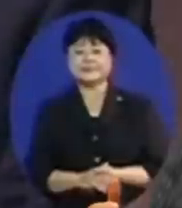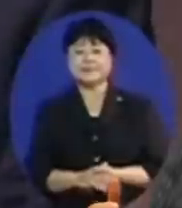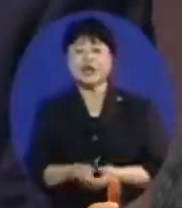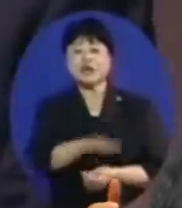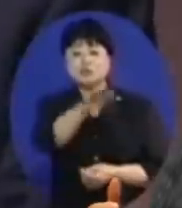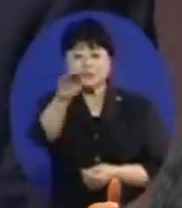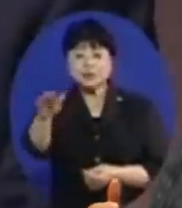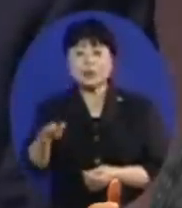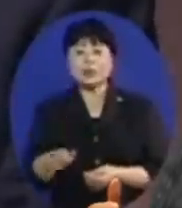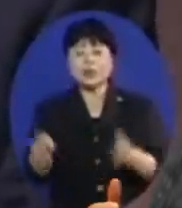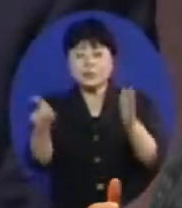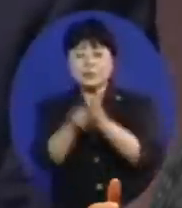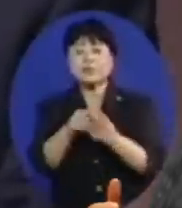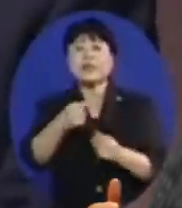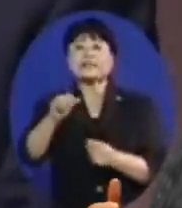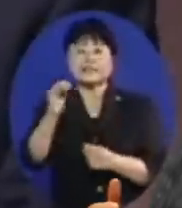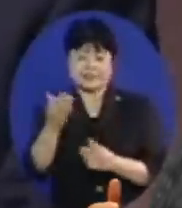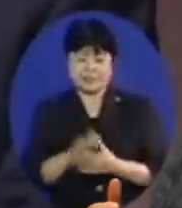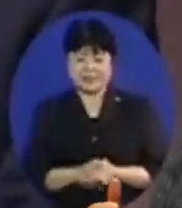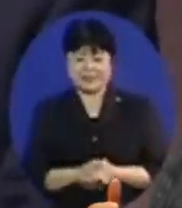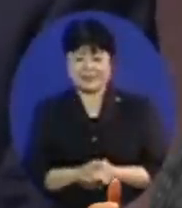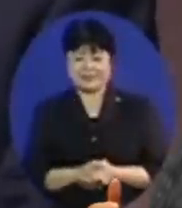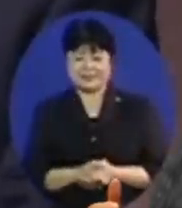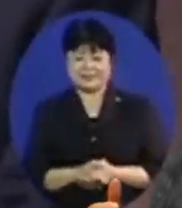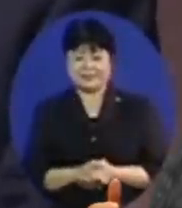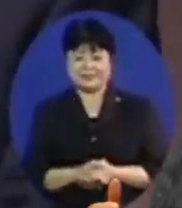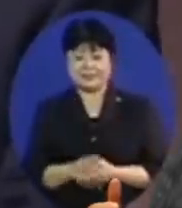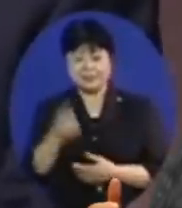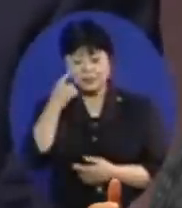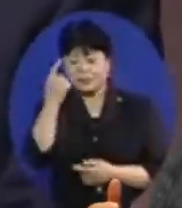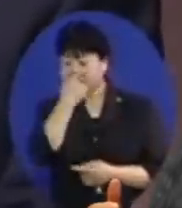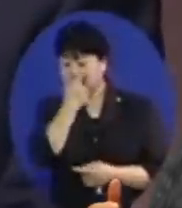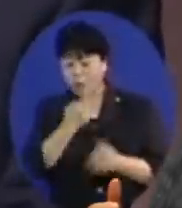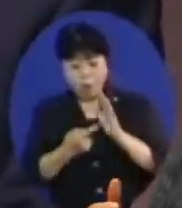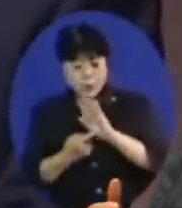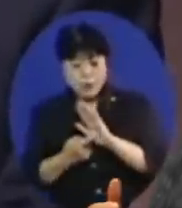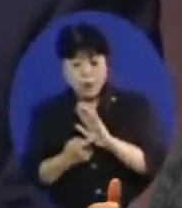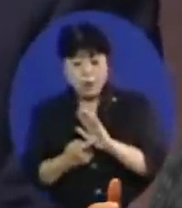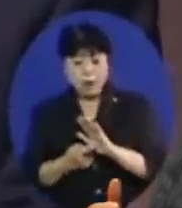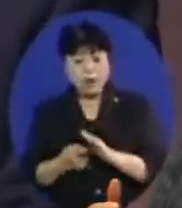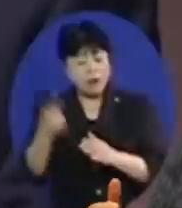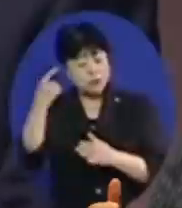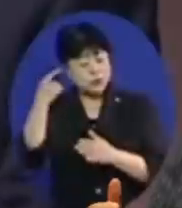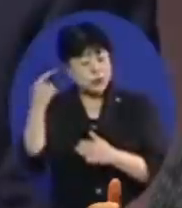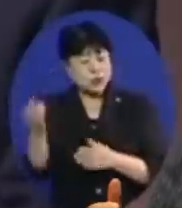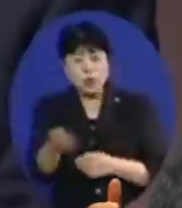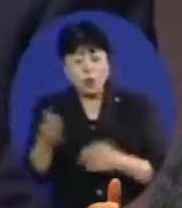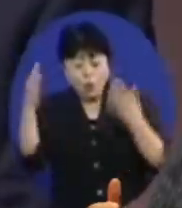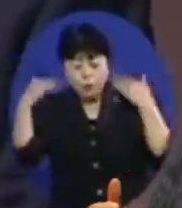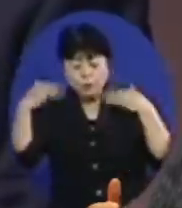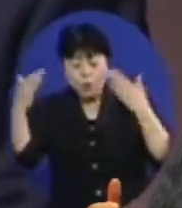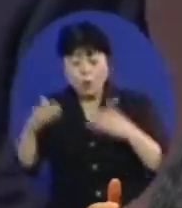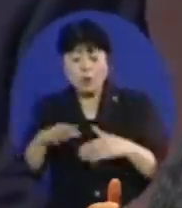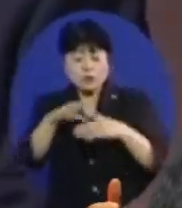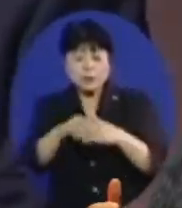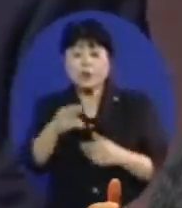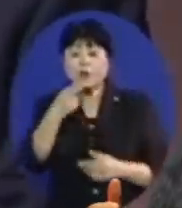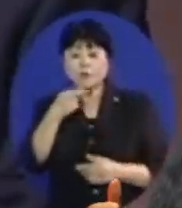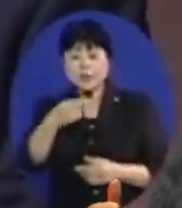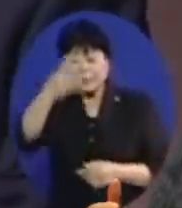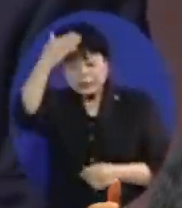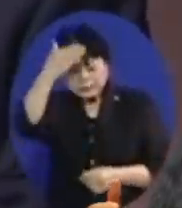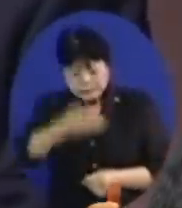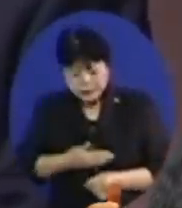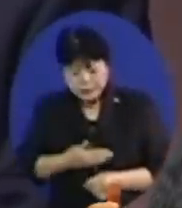우리도 이런 믿음을 가져야 되는 것입니다. 눈에는 아무 증거 안 보이고 귀에는 아무 소리 안 들리고 손에는 잡히는 것 없고 내 앞길